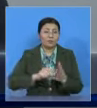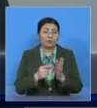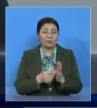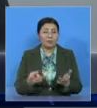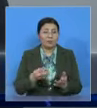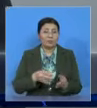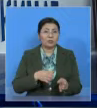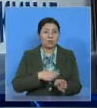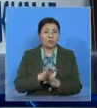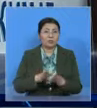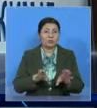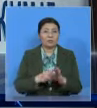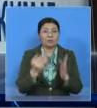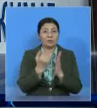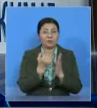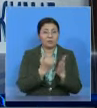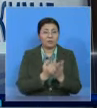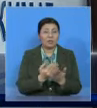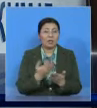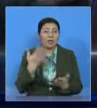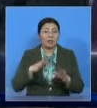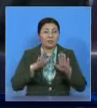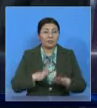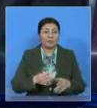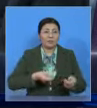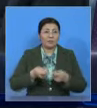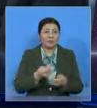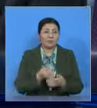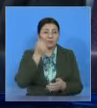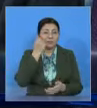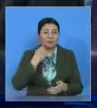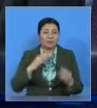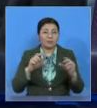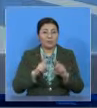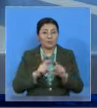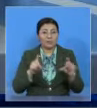этими требованиями. Отметим, что ранее местная администрация располагалась в старом здании